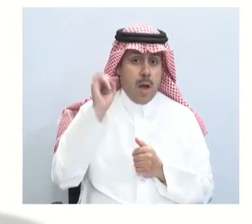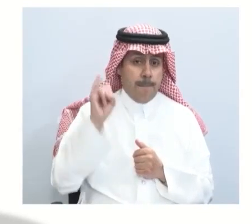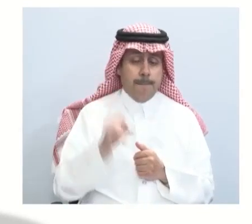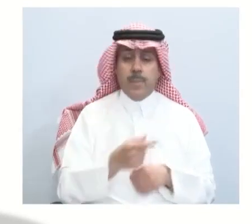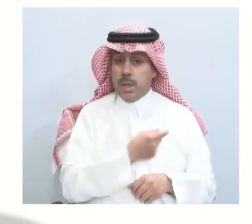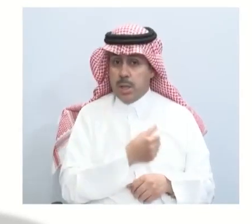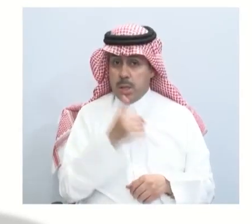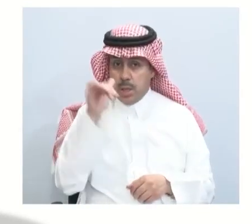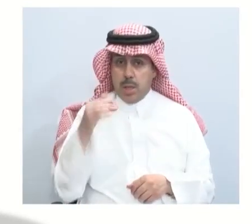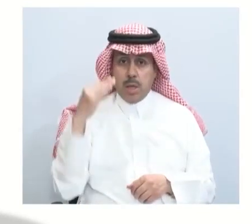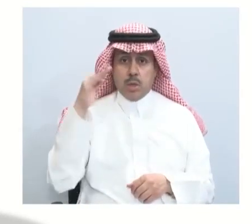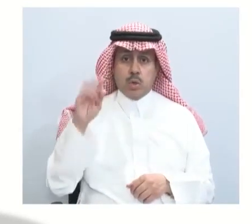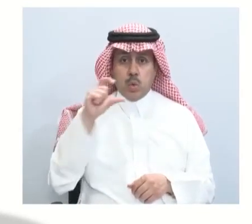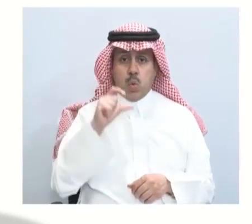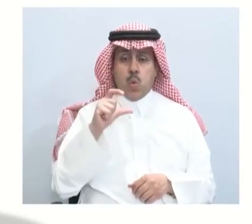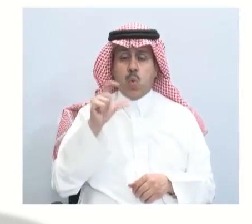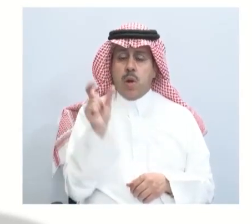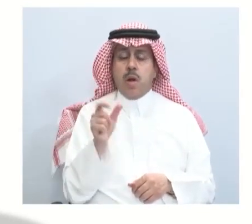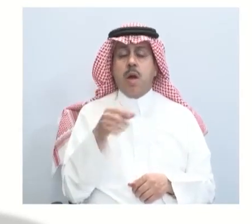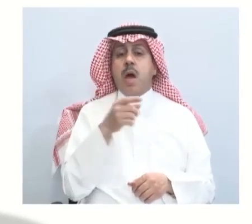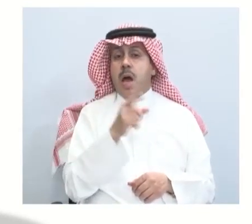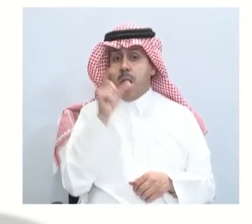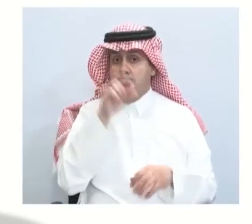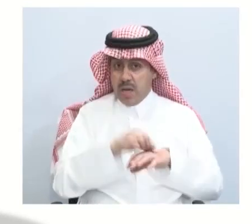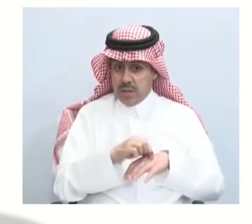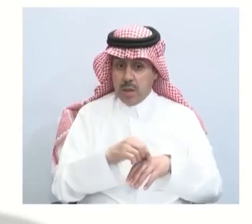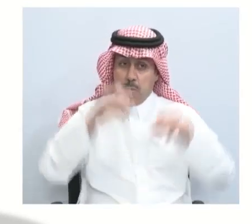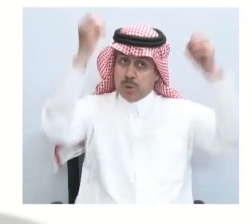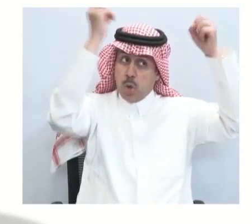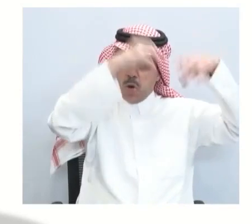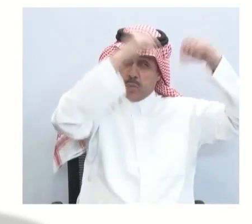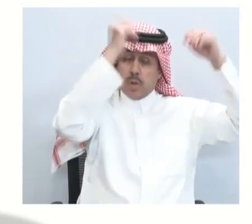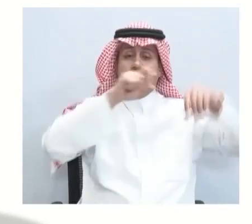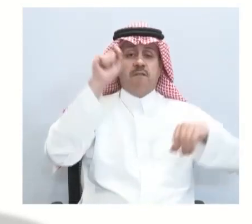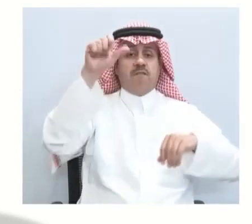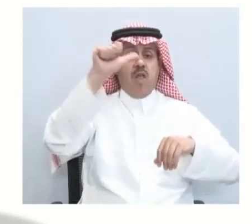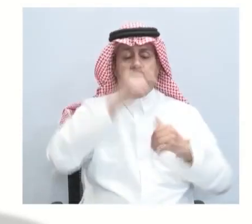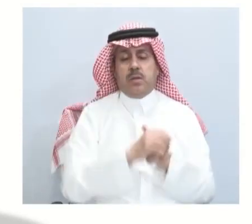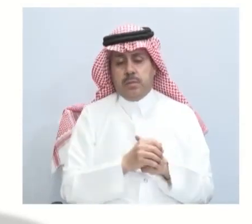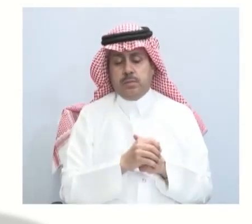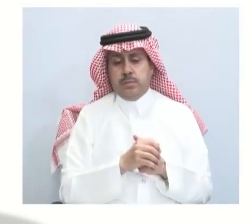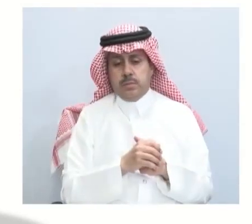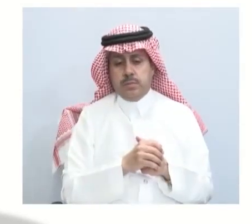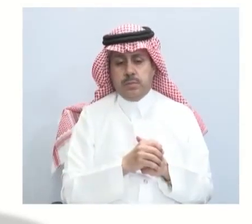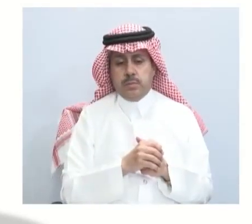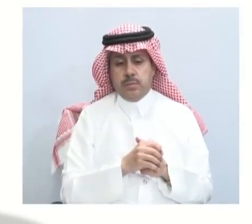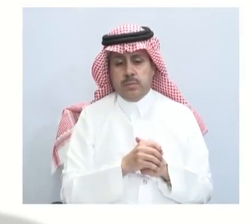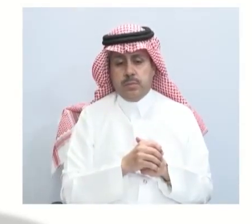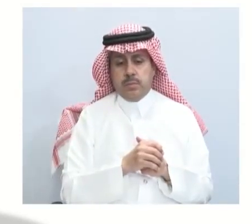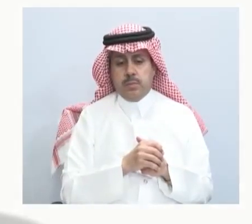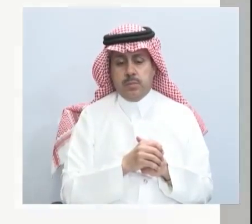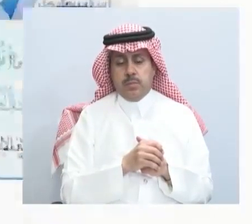ما اتاهم الله من فضله فهذا انكار من الله تعالى لمن يحسد الناس على ما انعم الله جل وعلا